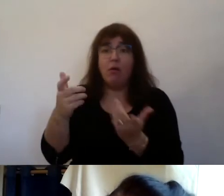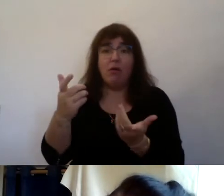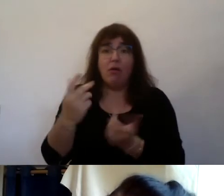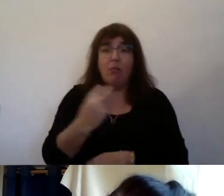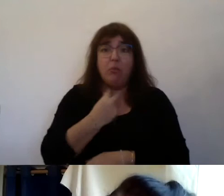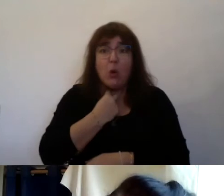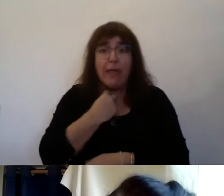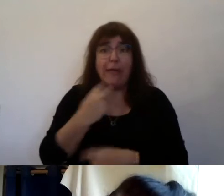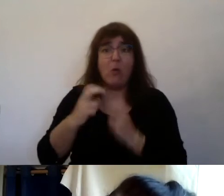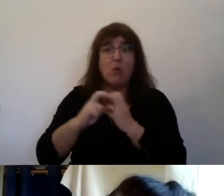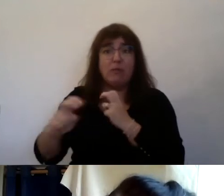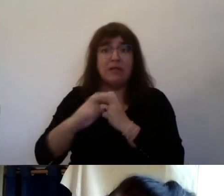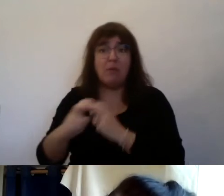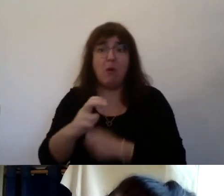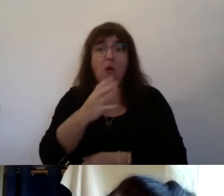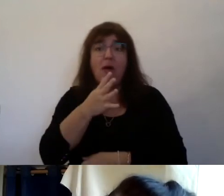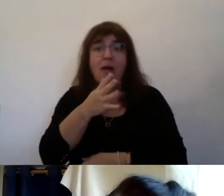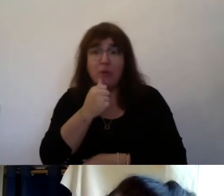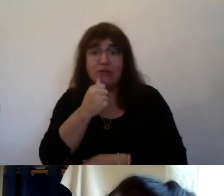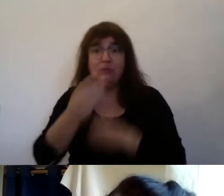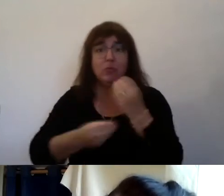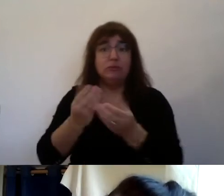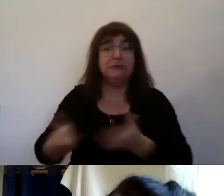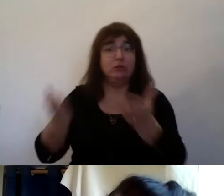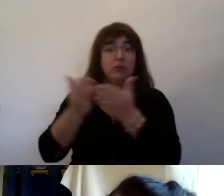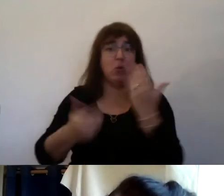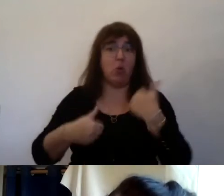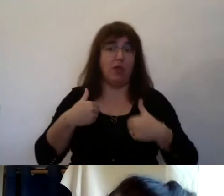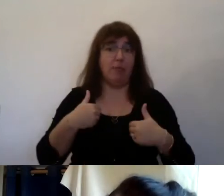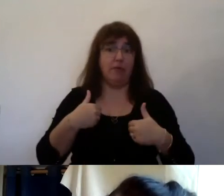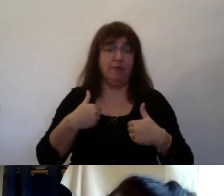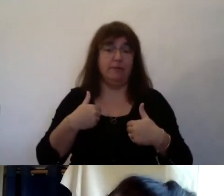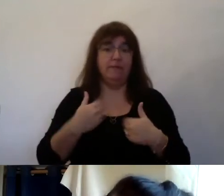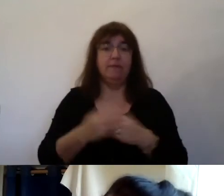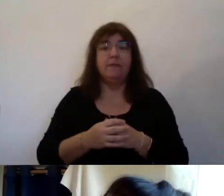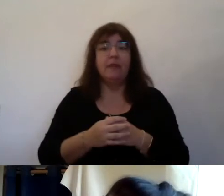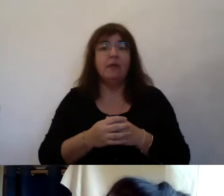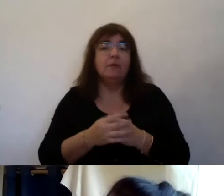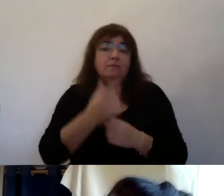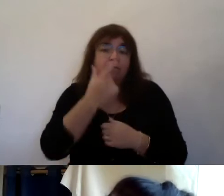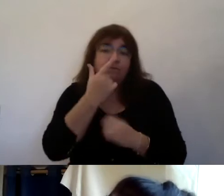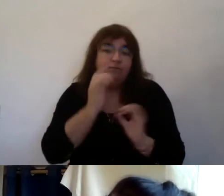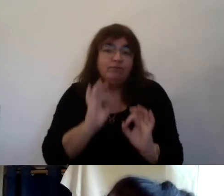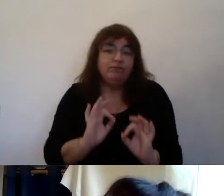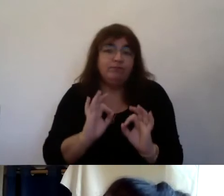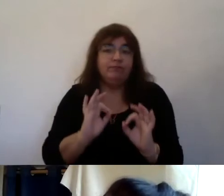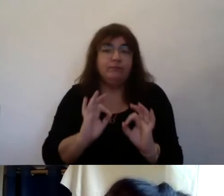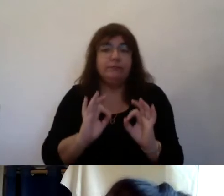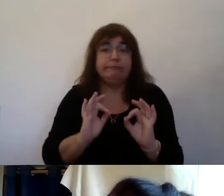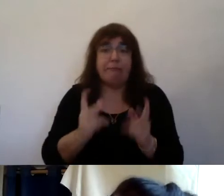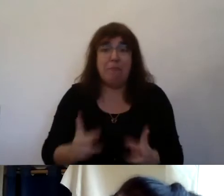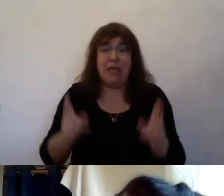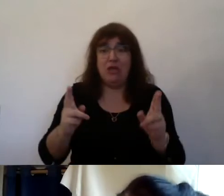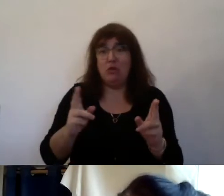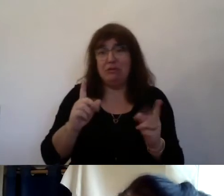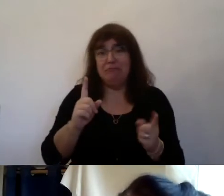se déplacer ou en situation de handicap. On ne doute pas que ça résonnera de manière un peu particulière dans cette période étrange où on